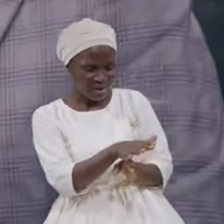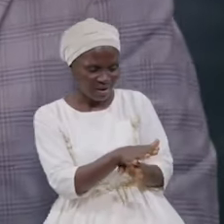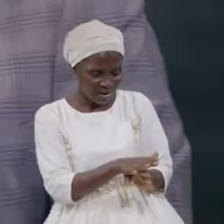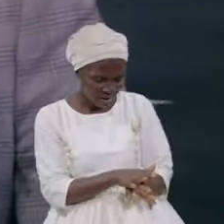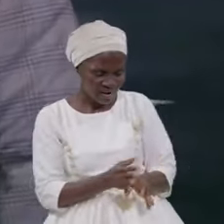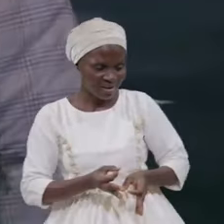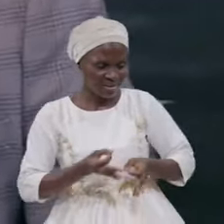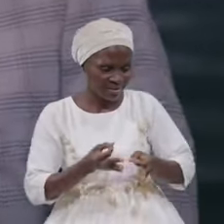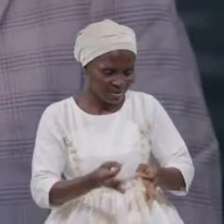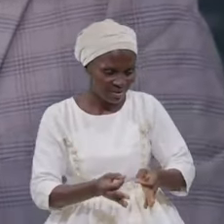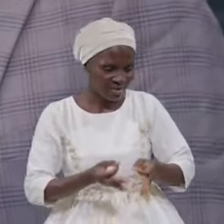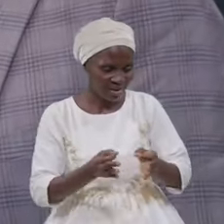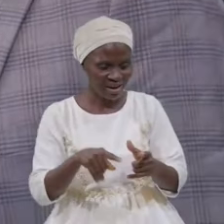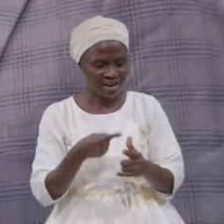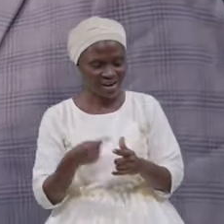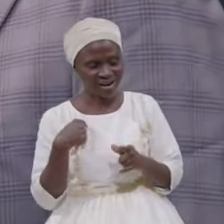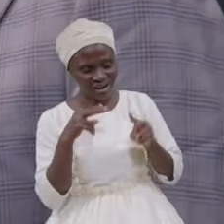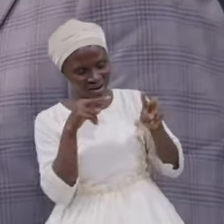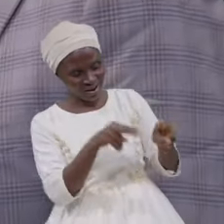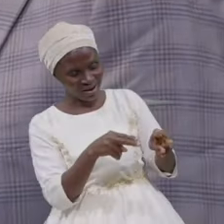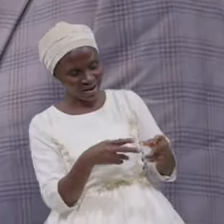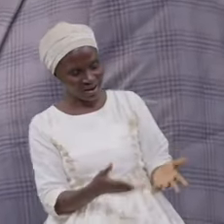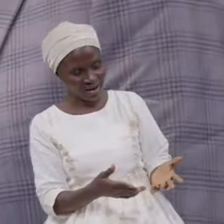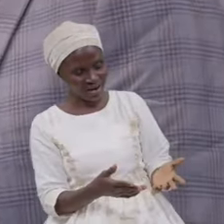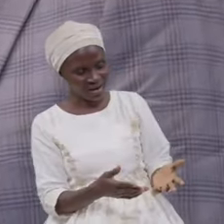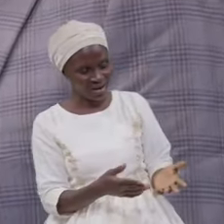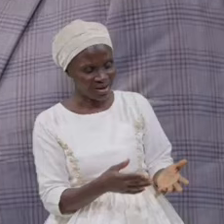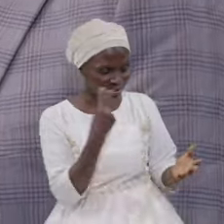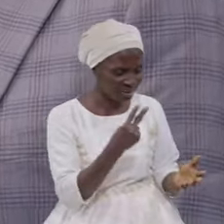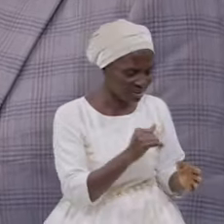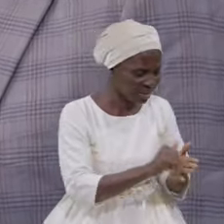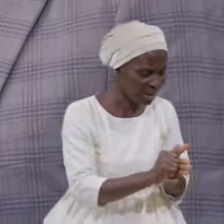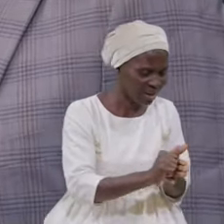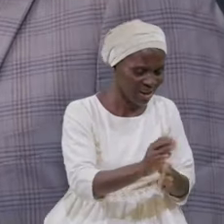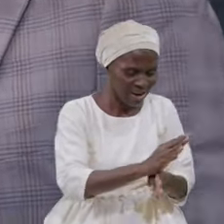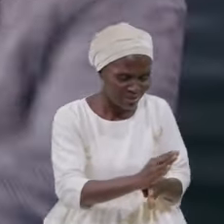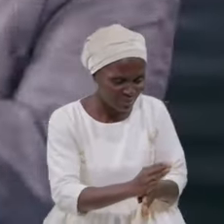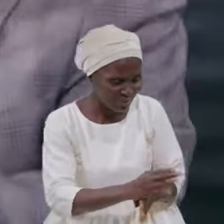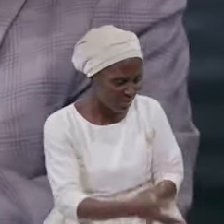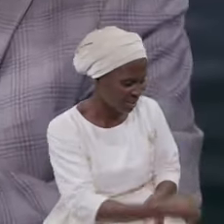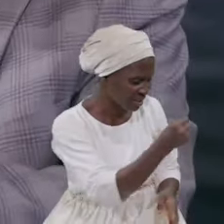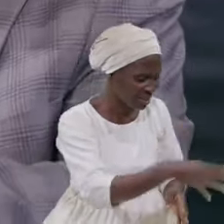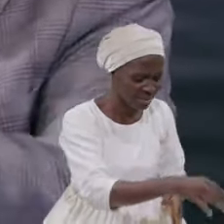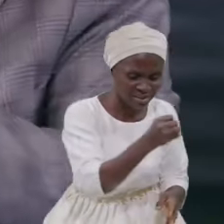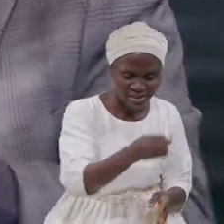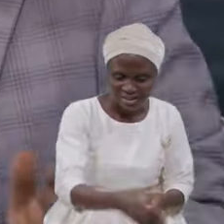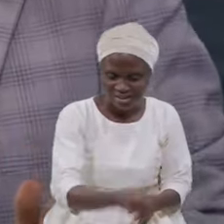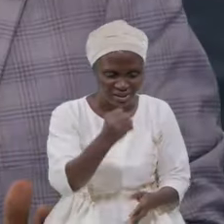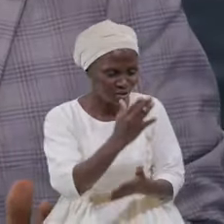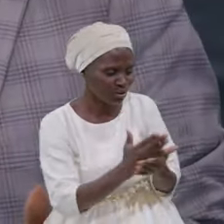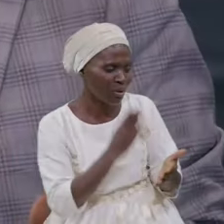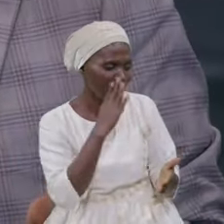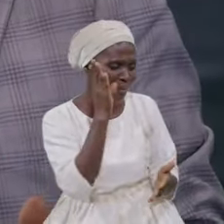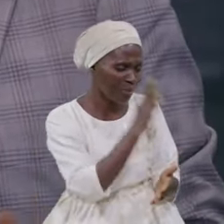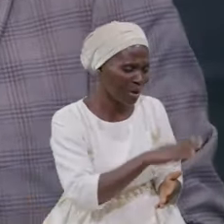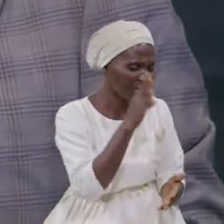l'observe. Il est en train de ramasser des habits déchirés, des ustensiles inutiles. Il est en train de ramasser